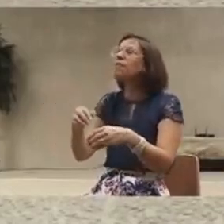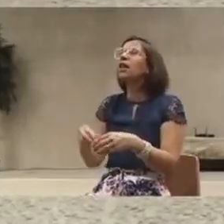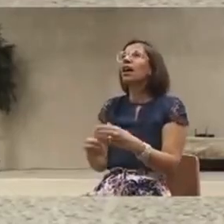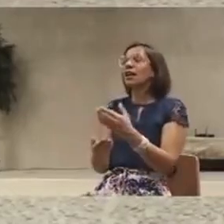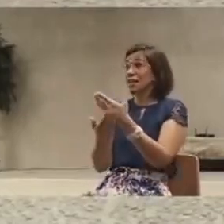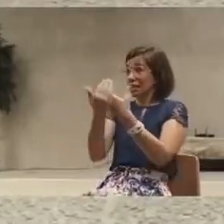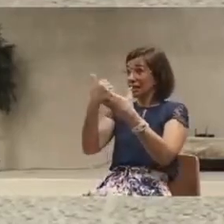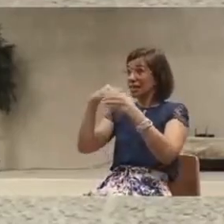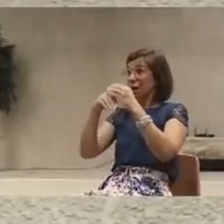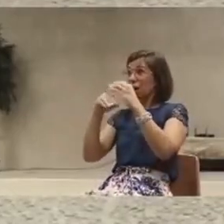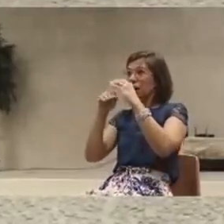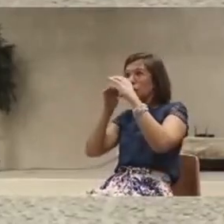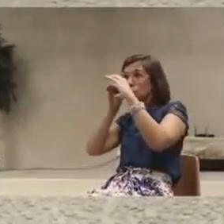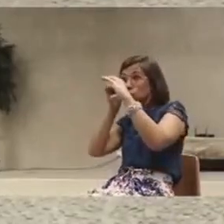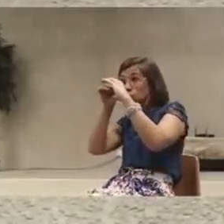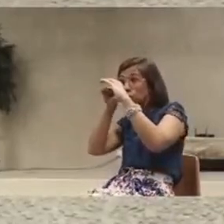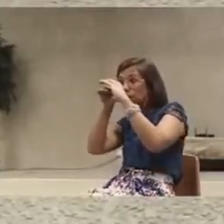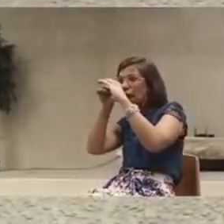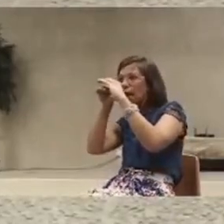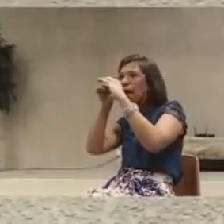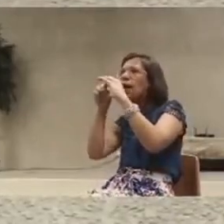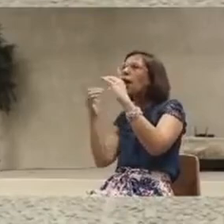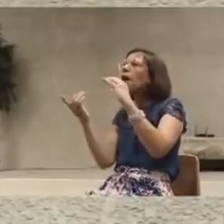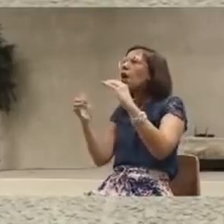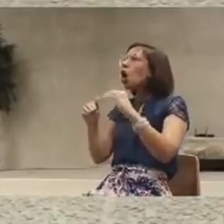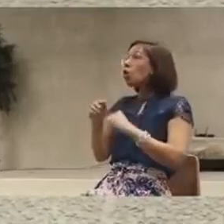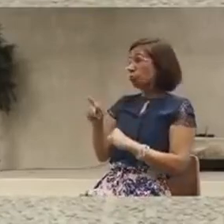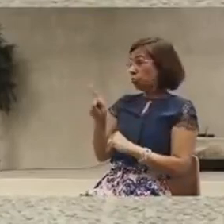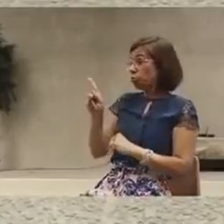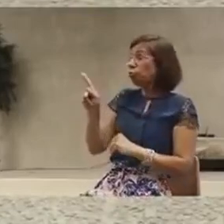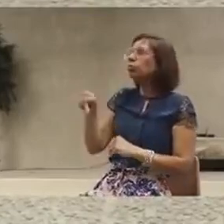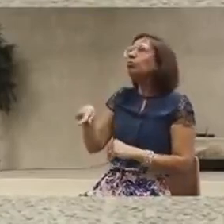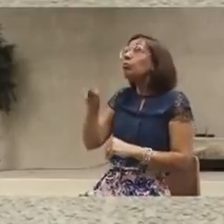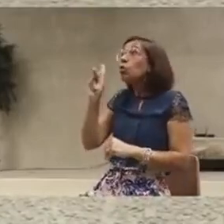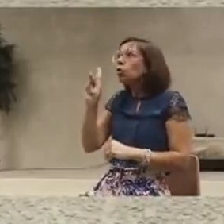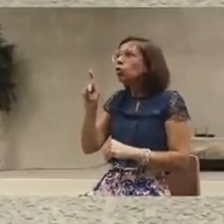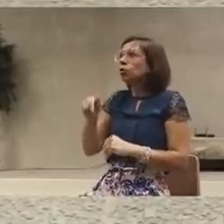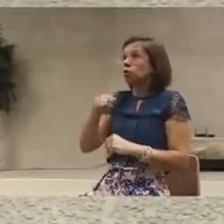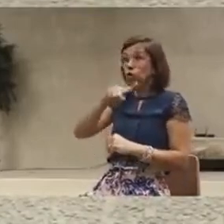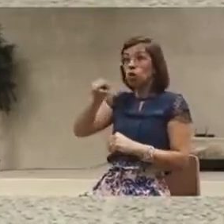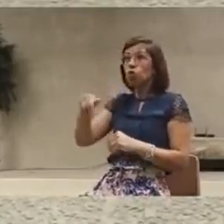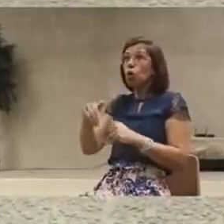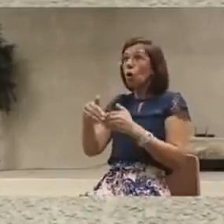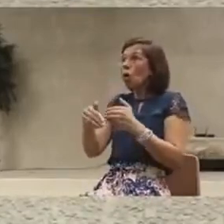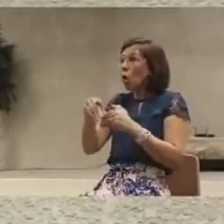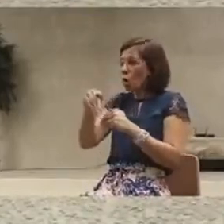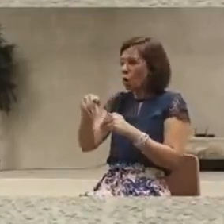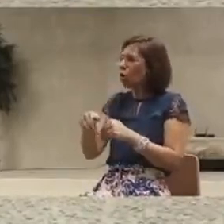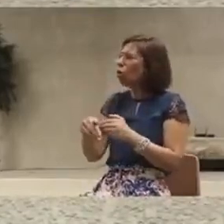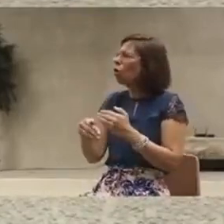C'est pas compliqué comme raisonnement. Eh oui, mais dans la pratique, c'est le tunnel, il y en a qui s'arrêtent.